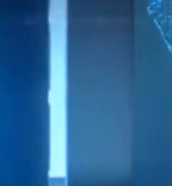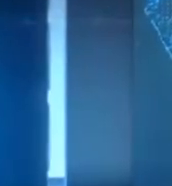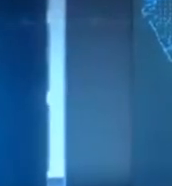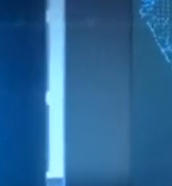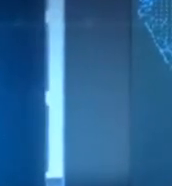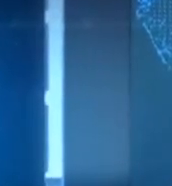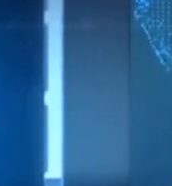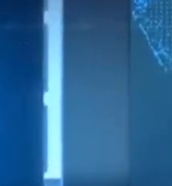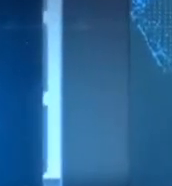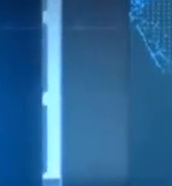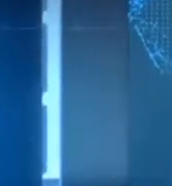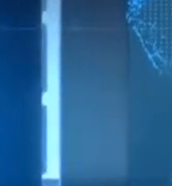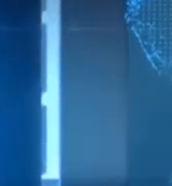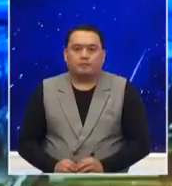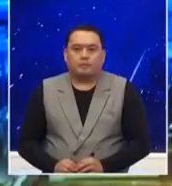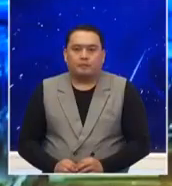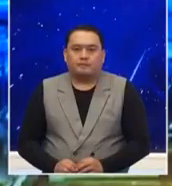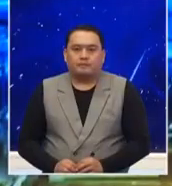Талдыкурган.